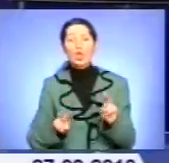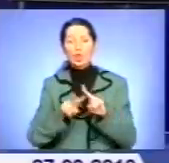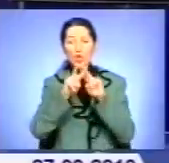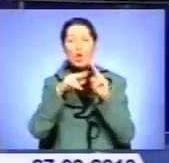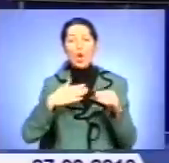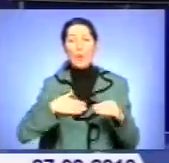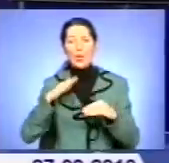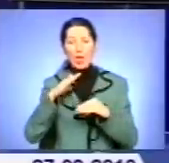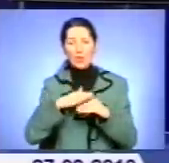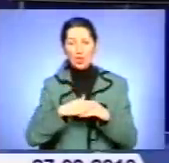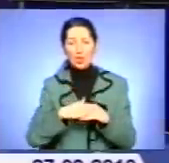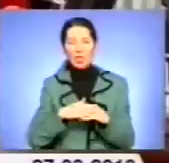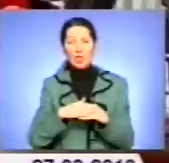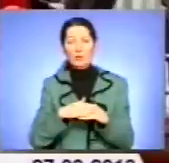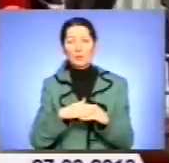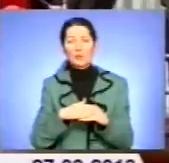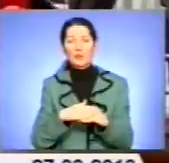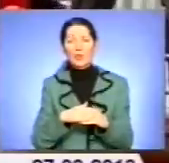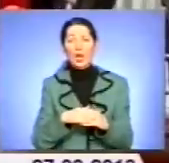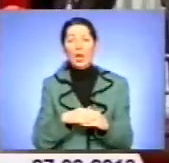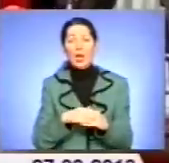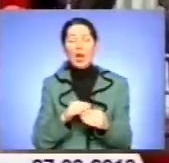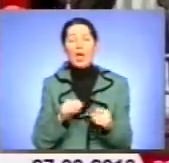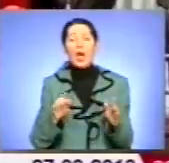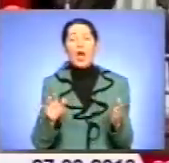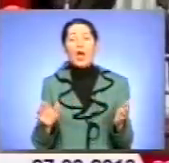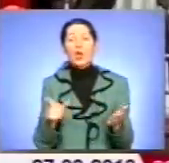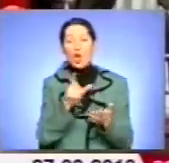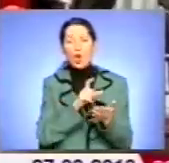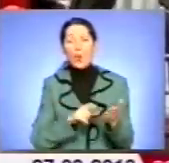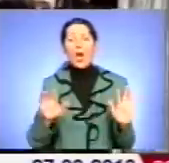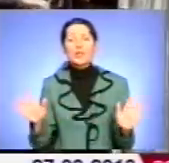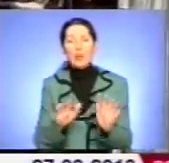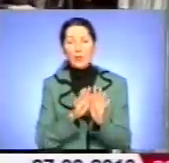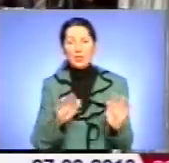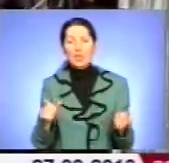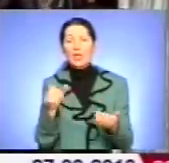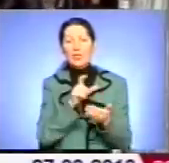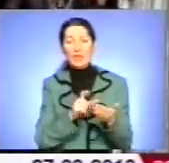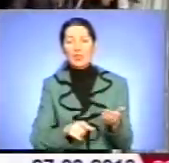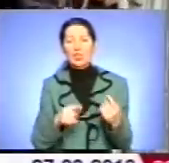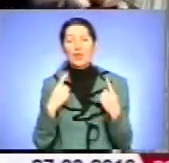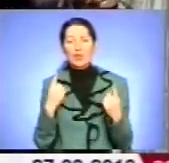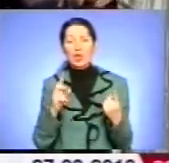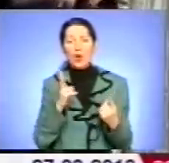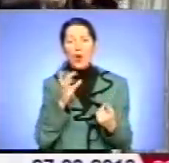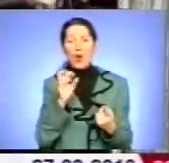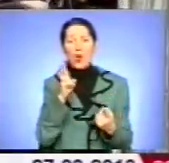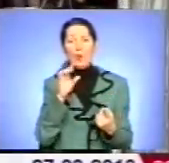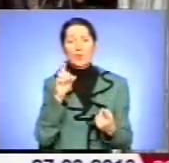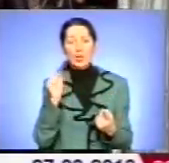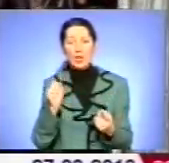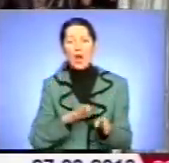розповідає Тетяна Гамрецька. Романси та пісні на вірші Великого Кобзаря виконала народна артистка України Любов